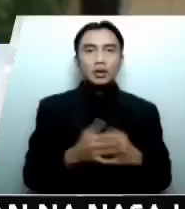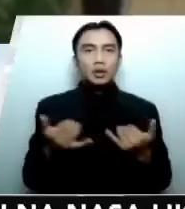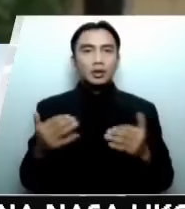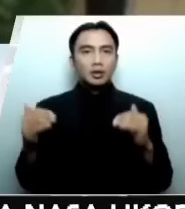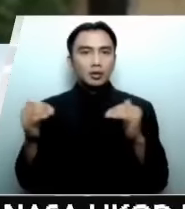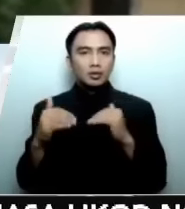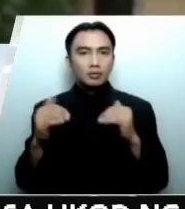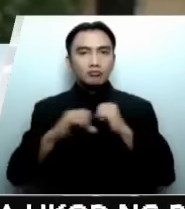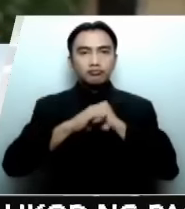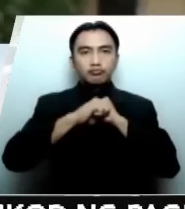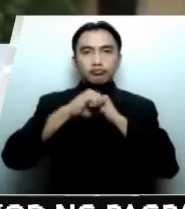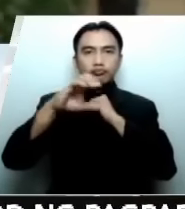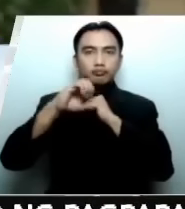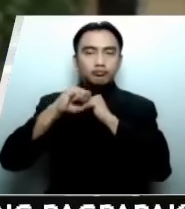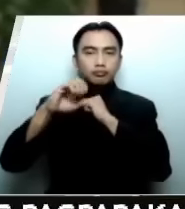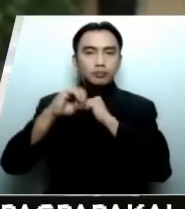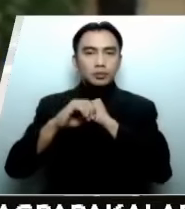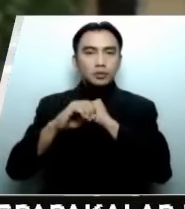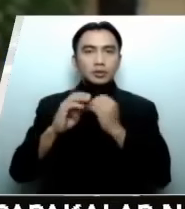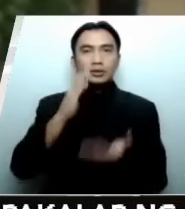dog meat trade sa bansa.